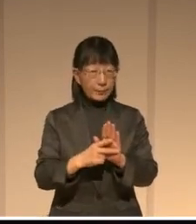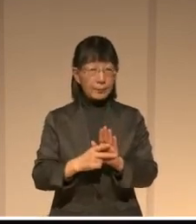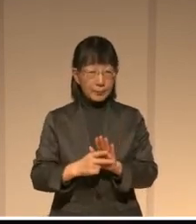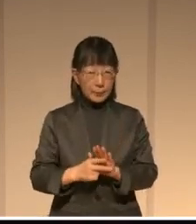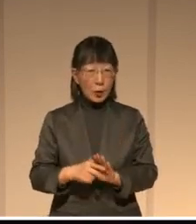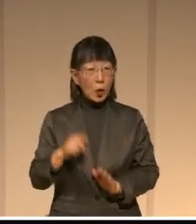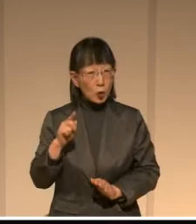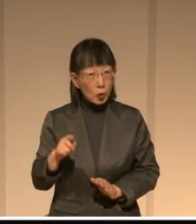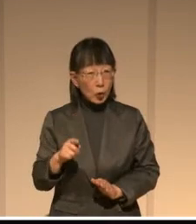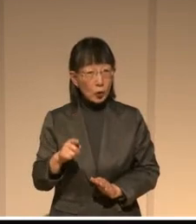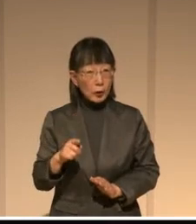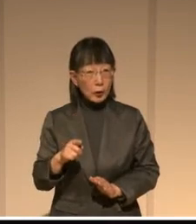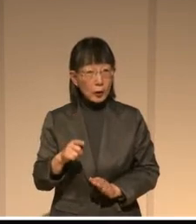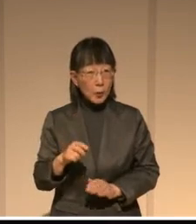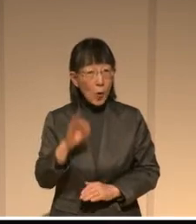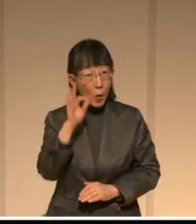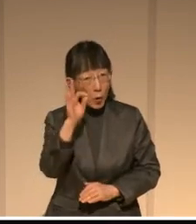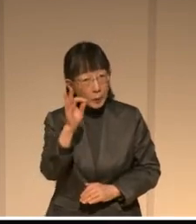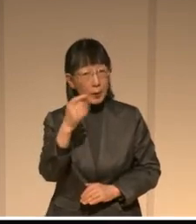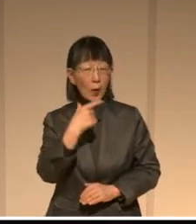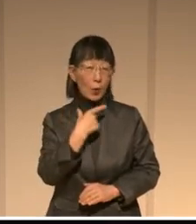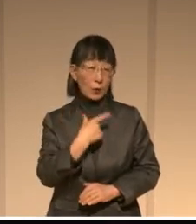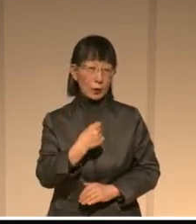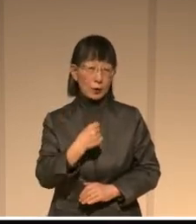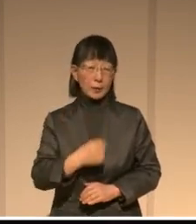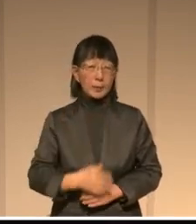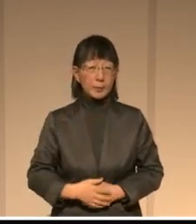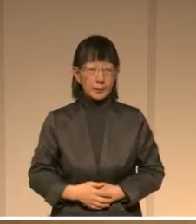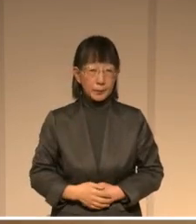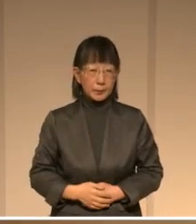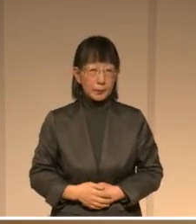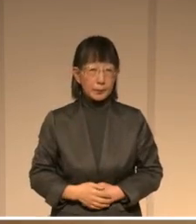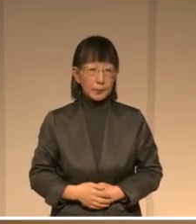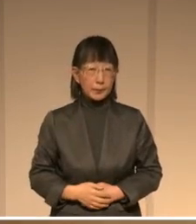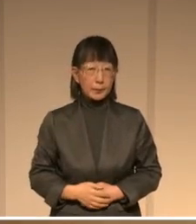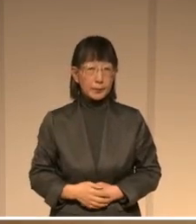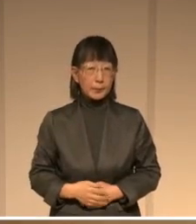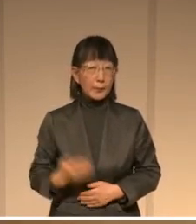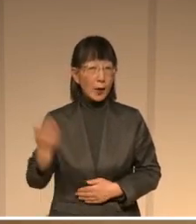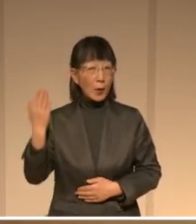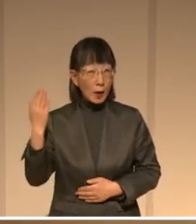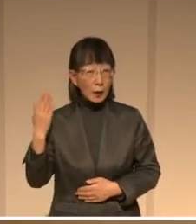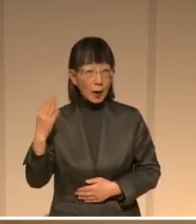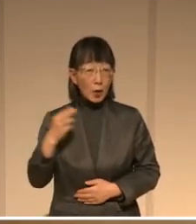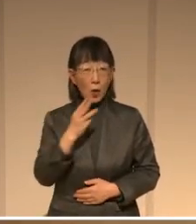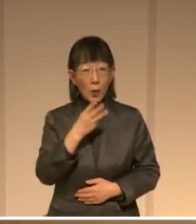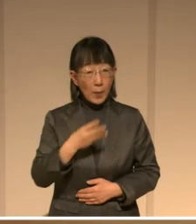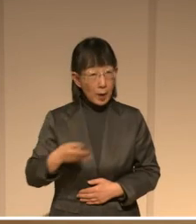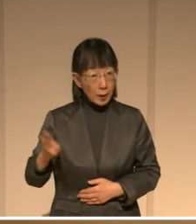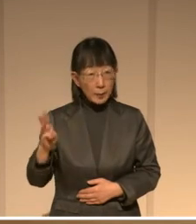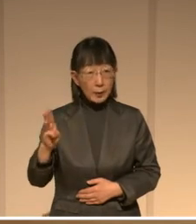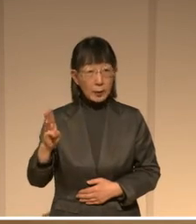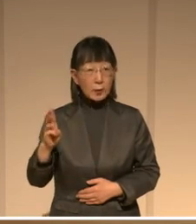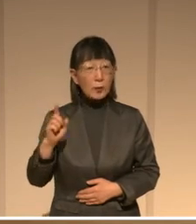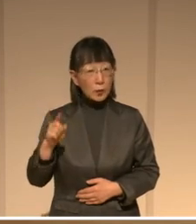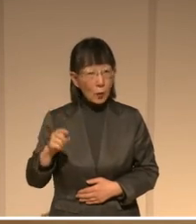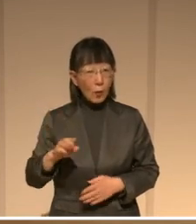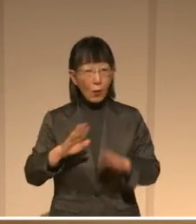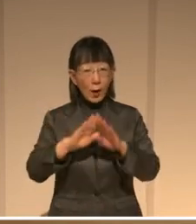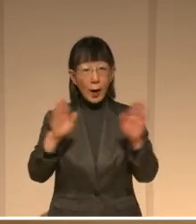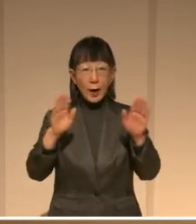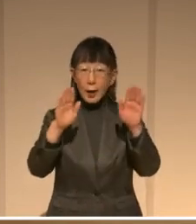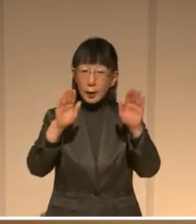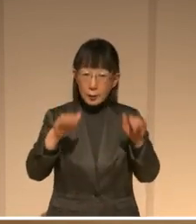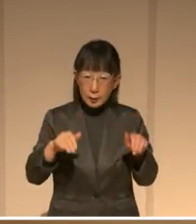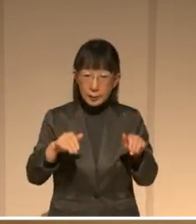注目していただきたいですよねはいそうですハイあの子の猫の間のパラリンピックのあの開会式すごく